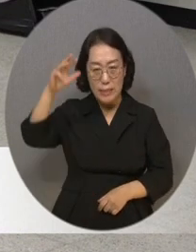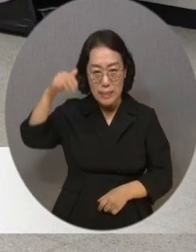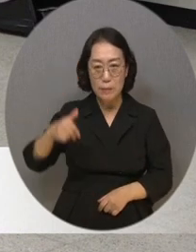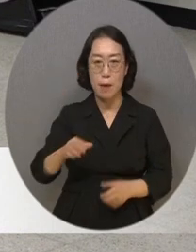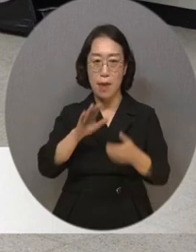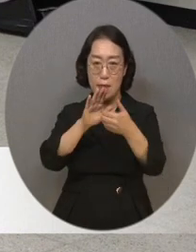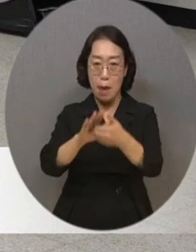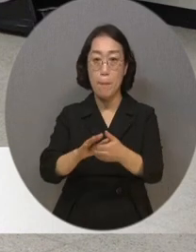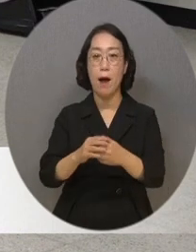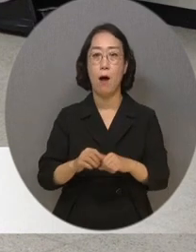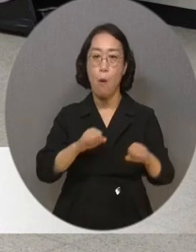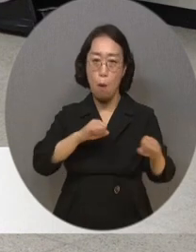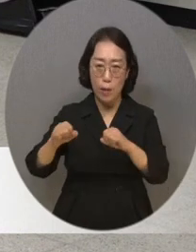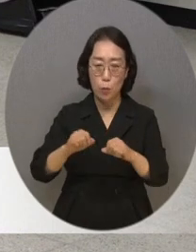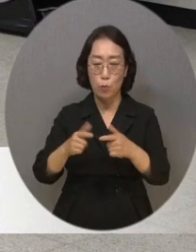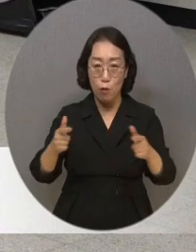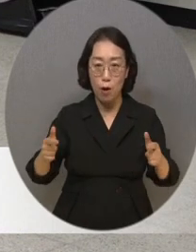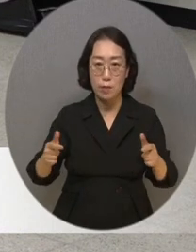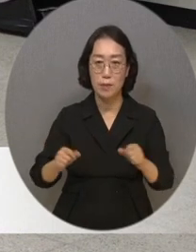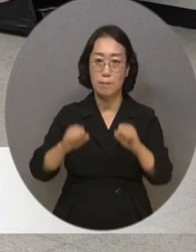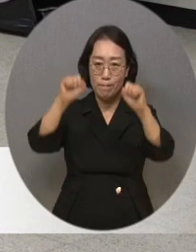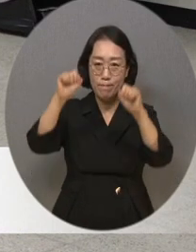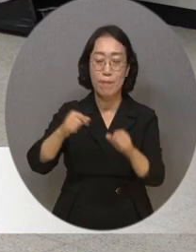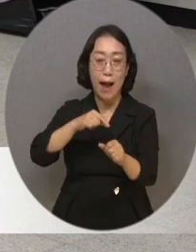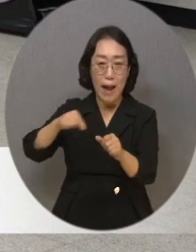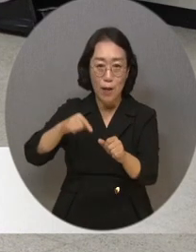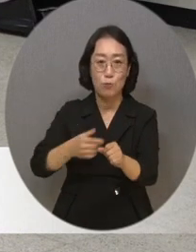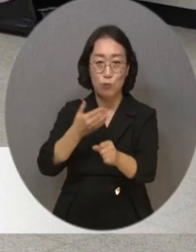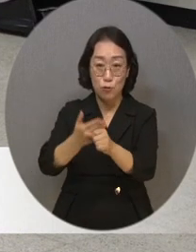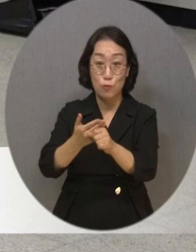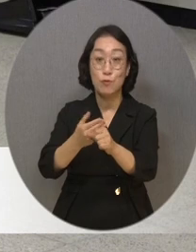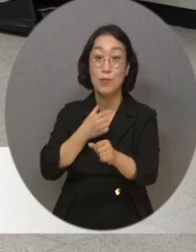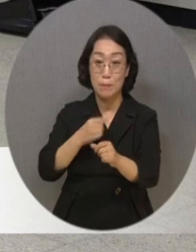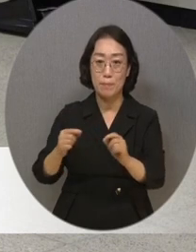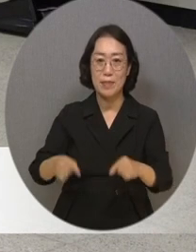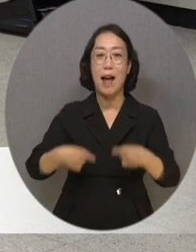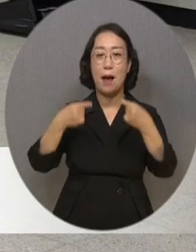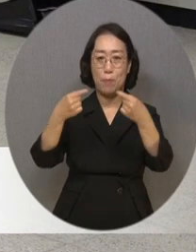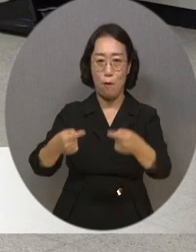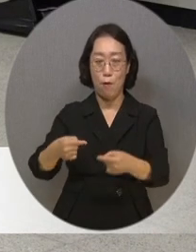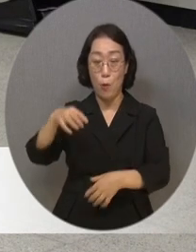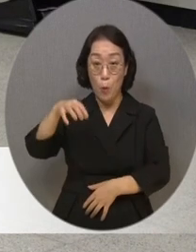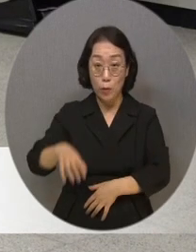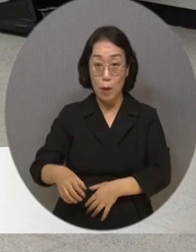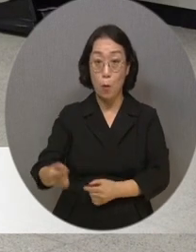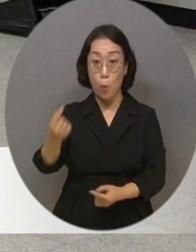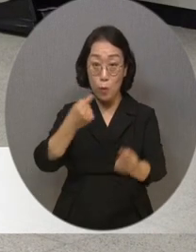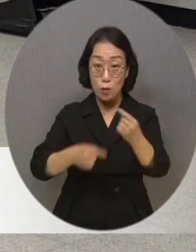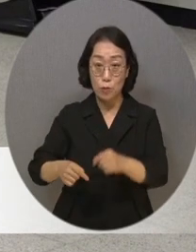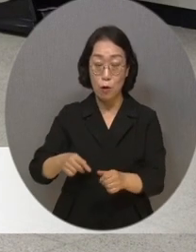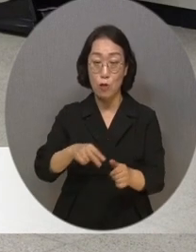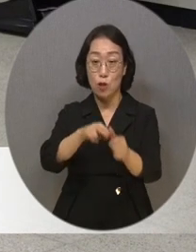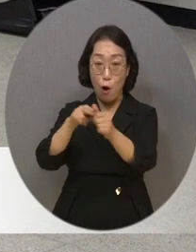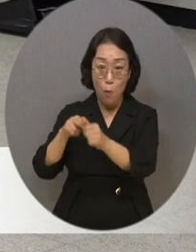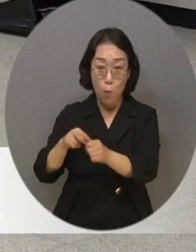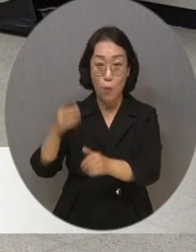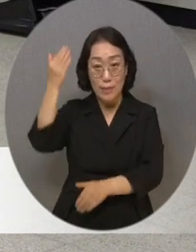운동하고 질환병 운동 프로그램을 알려드리고자 참여를 하게 되었고요. 이곳에 오셔서 건강